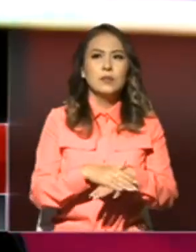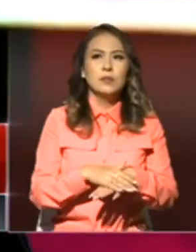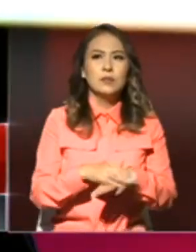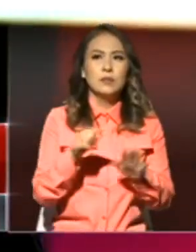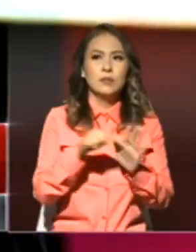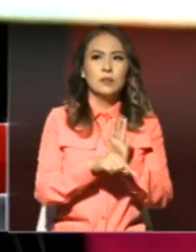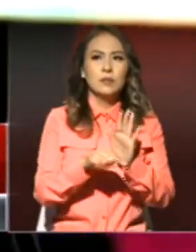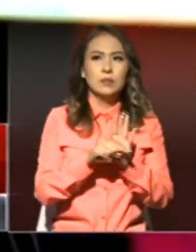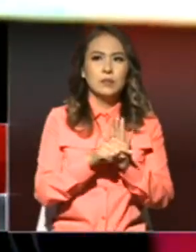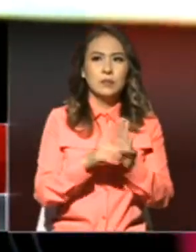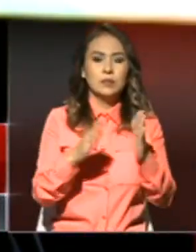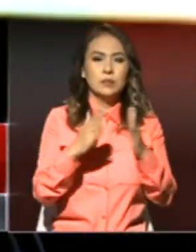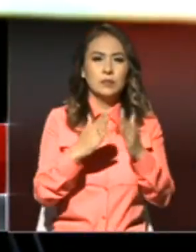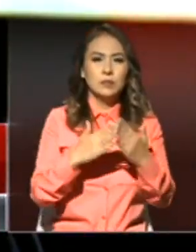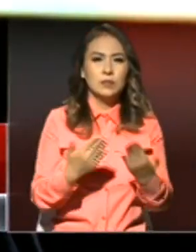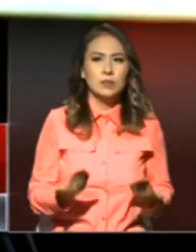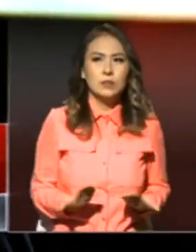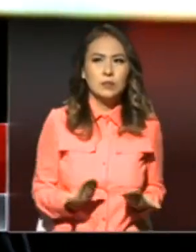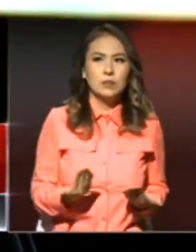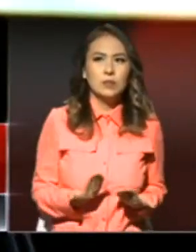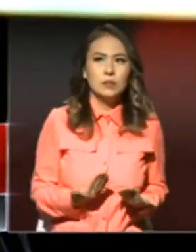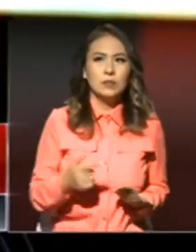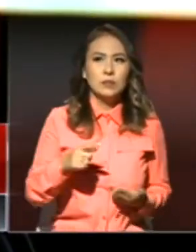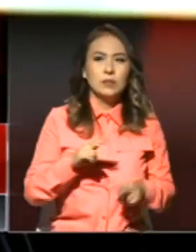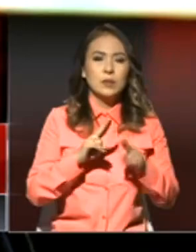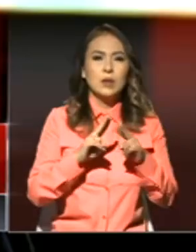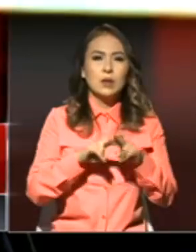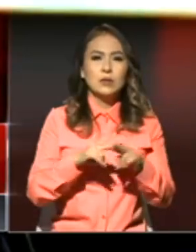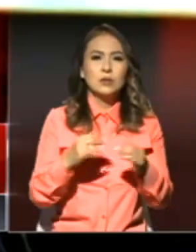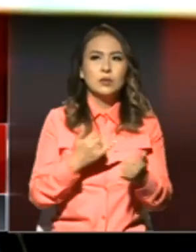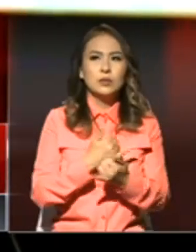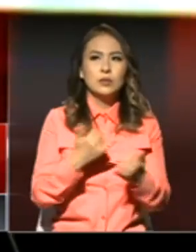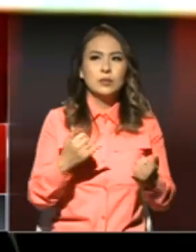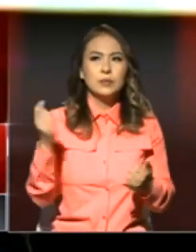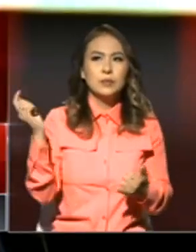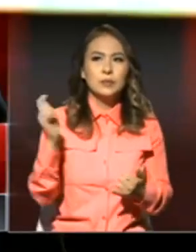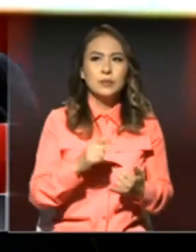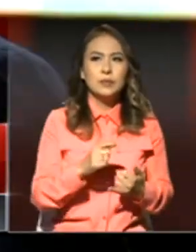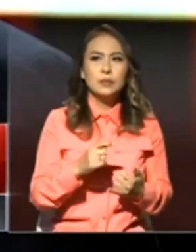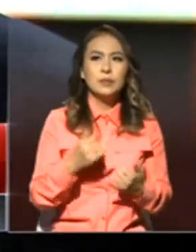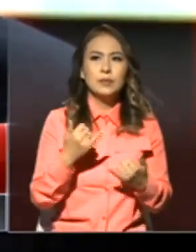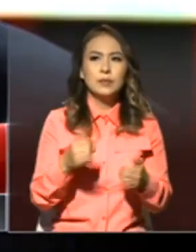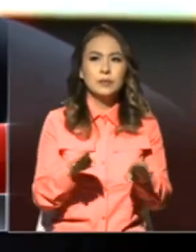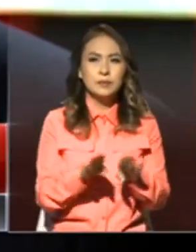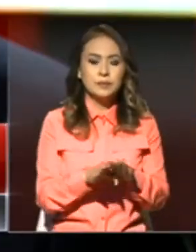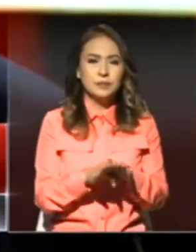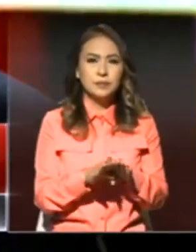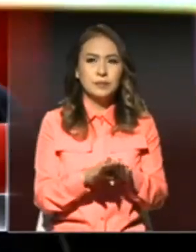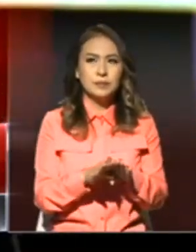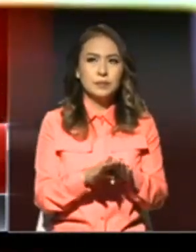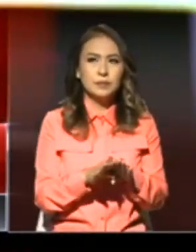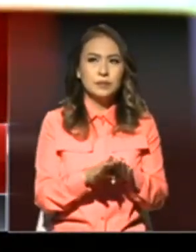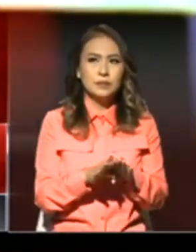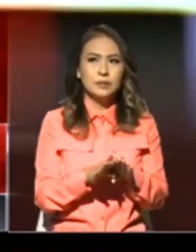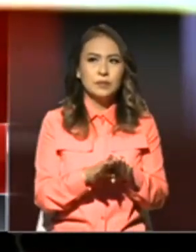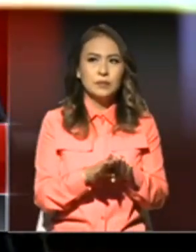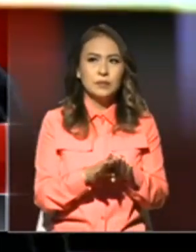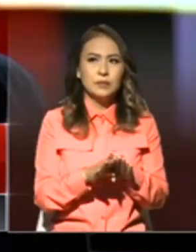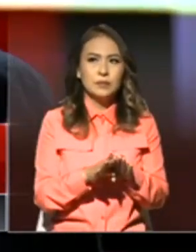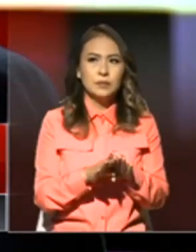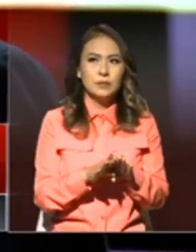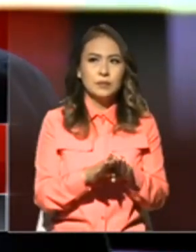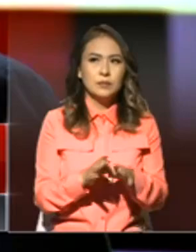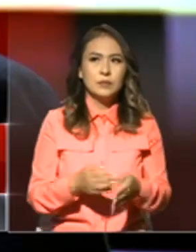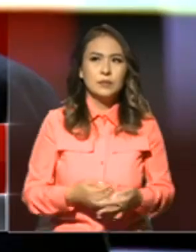ішінде өзімде пәтер жалдап тұрған азаматтым. Осы Астанаға үй берген соң Астанаға келдік. Енді мына жерде сіз жаңа Жансұлтан аға айтып